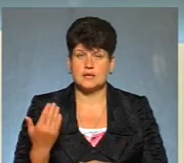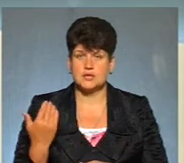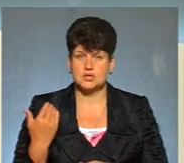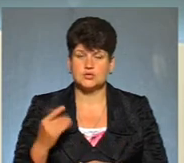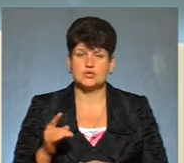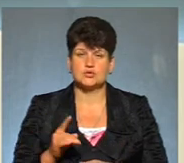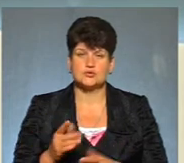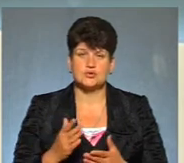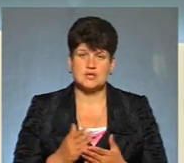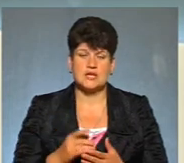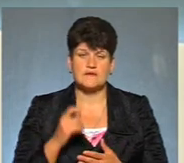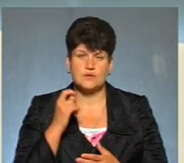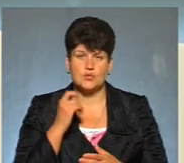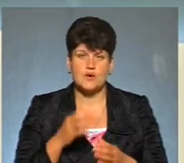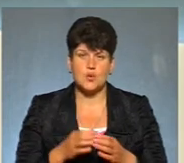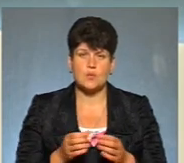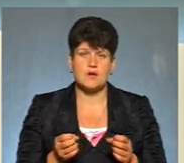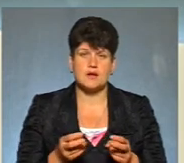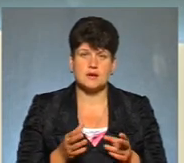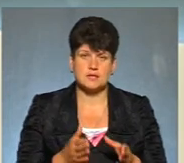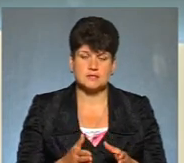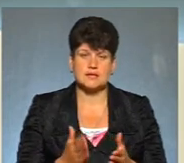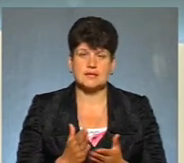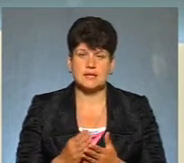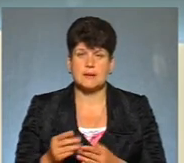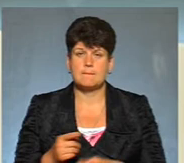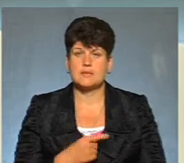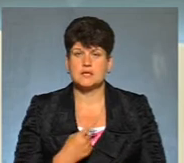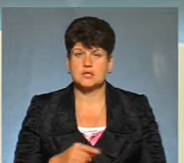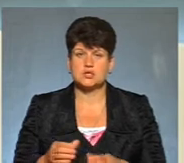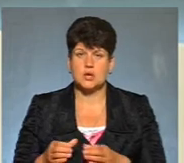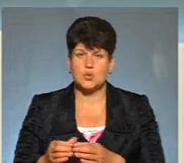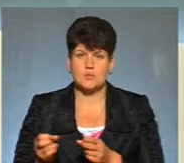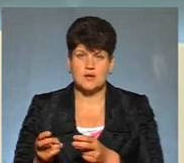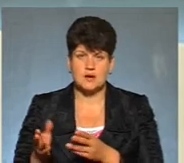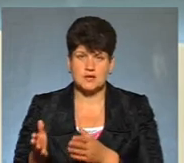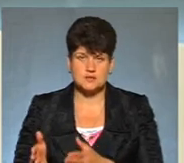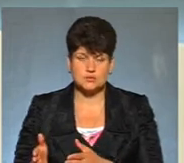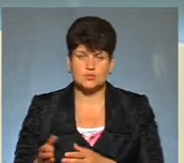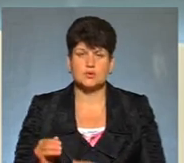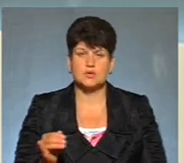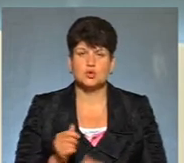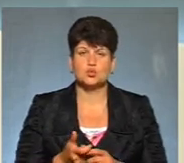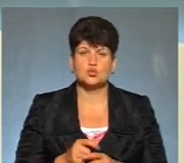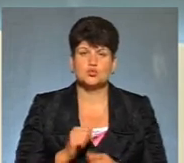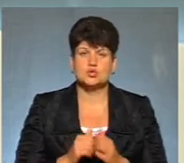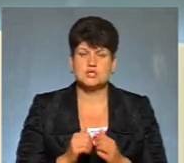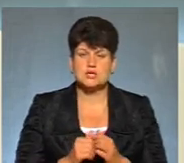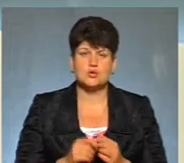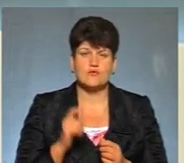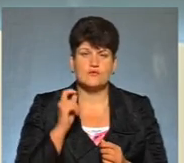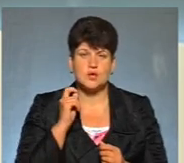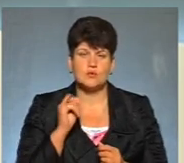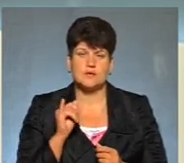є вікова група ризику, є медична група ризику, і дуже часто вікові і медичні